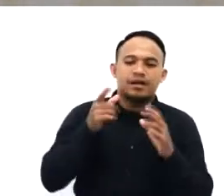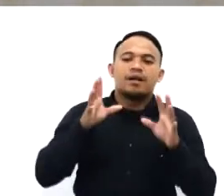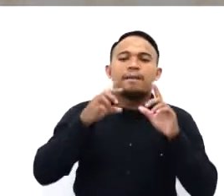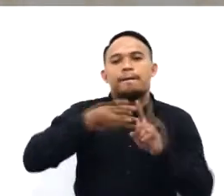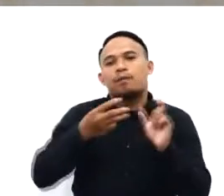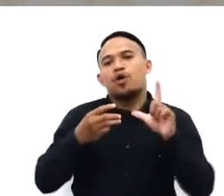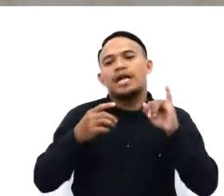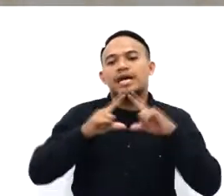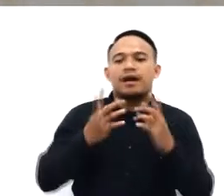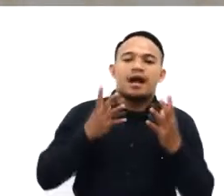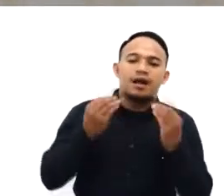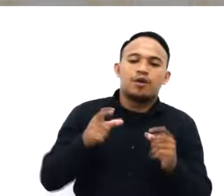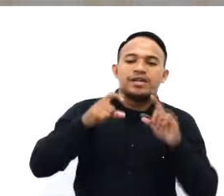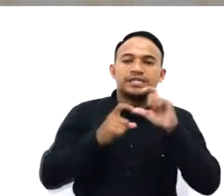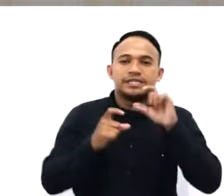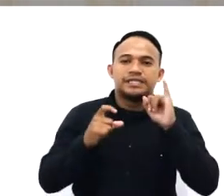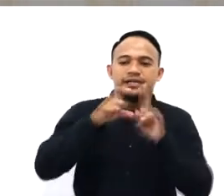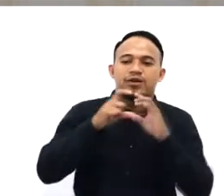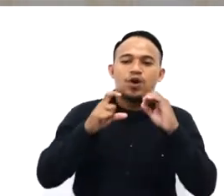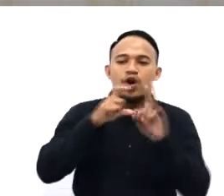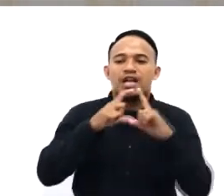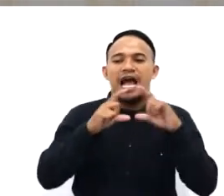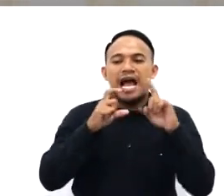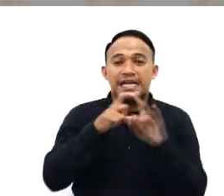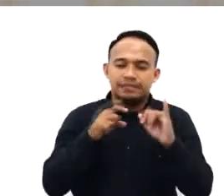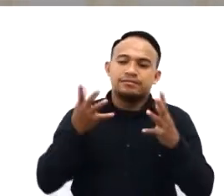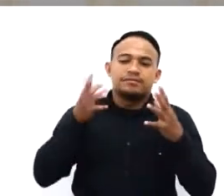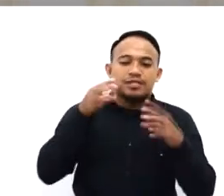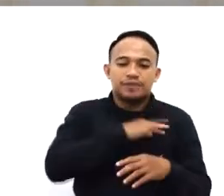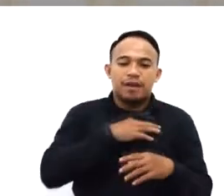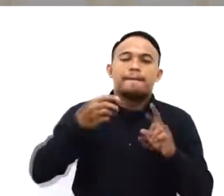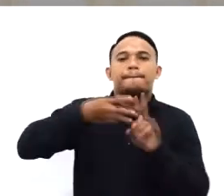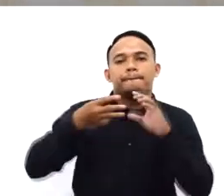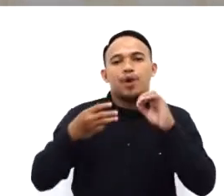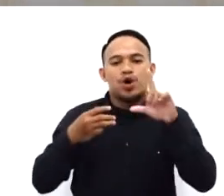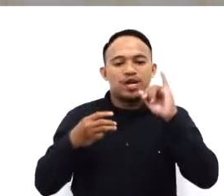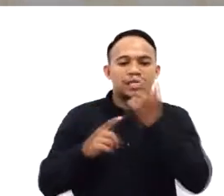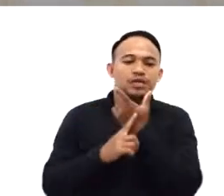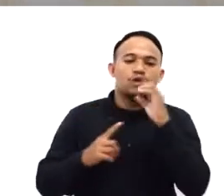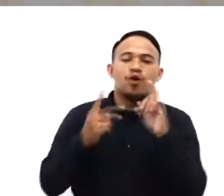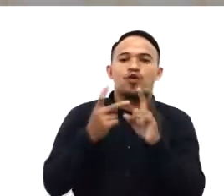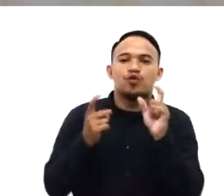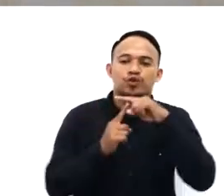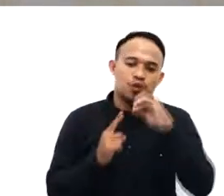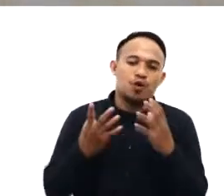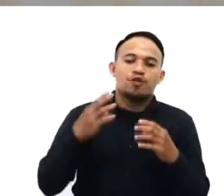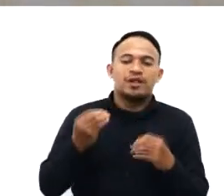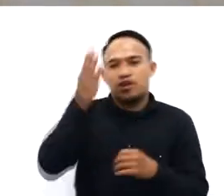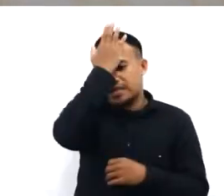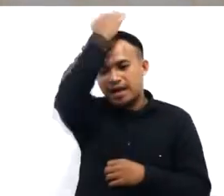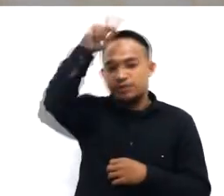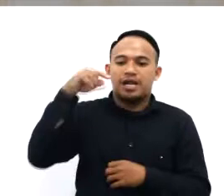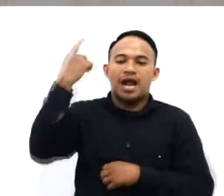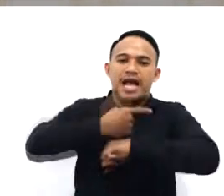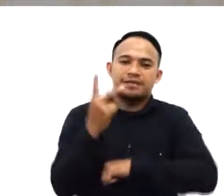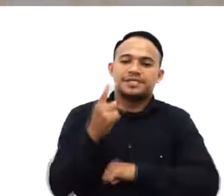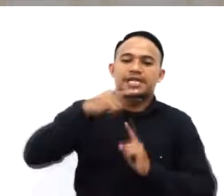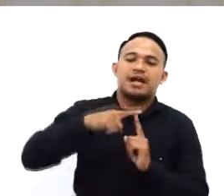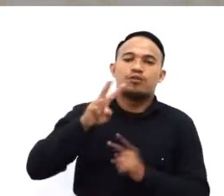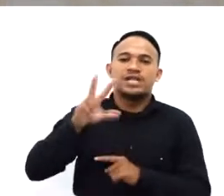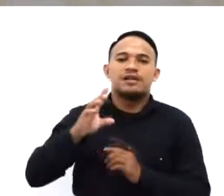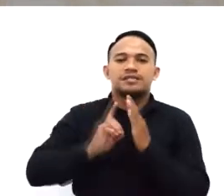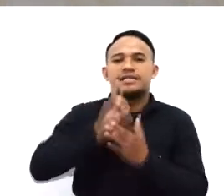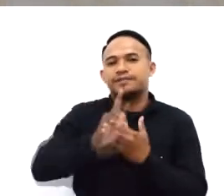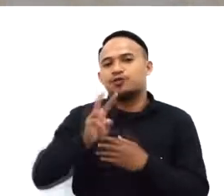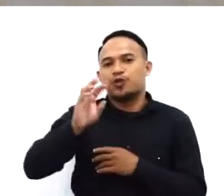pengairan daerah irigasi Bulia di Desa Sidodadi, Kecamatan Bolyohuto, Kabupaten Bolemo pada Kamis